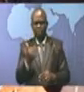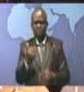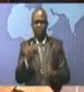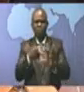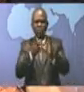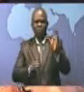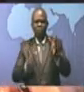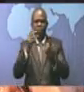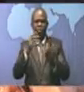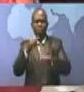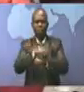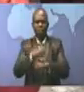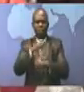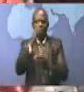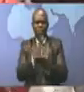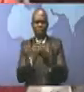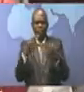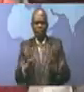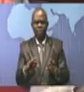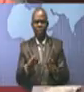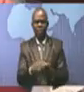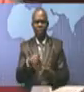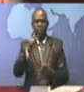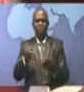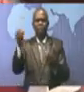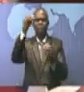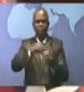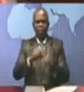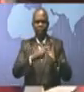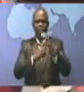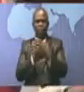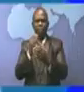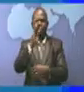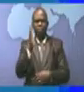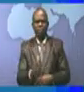d'abandon scolaire, tout en veillant sur le renforcement de la culture burundaise.